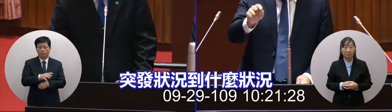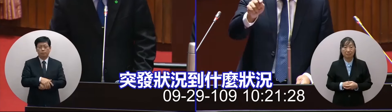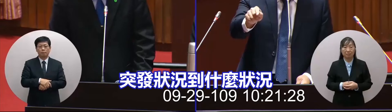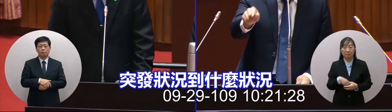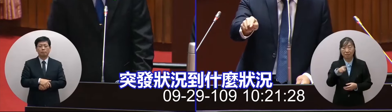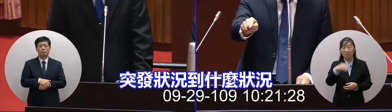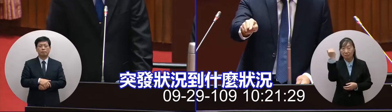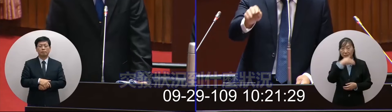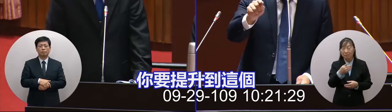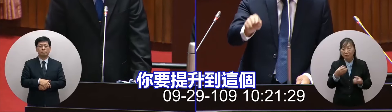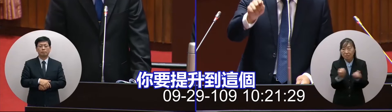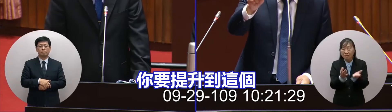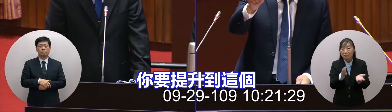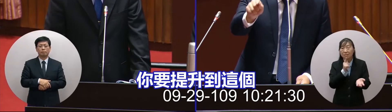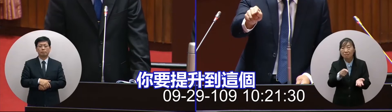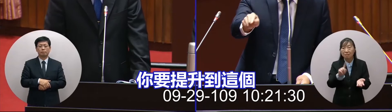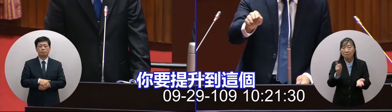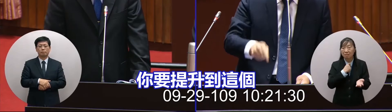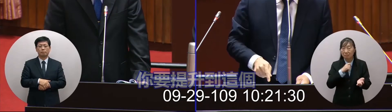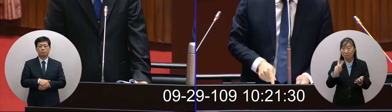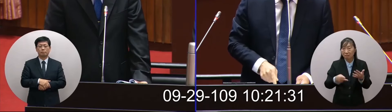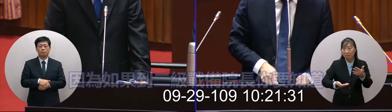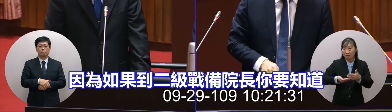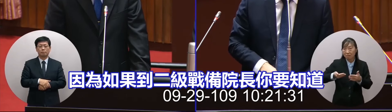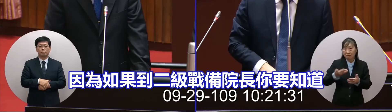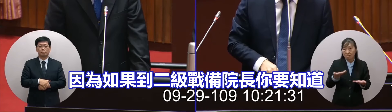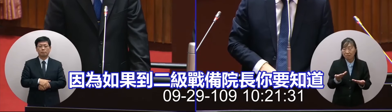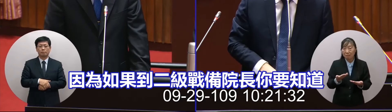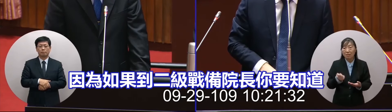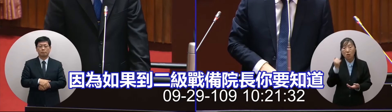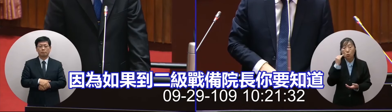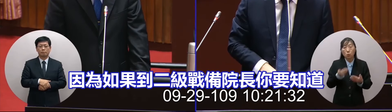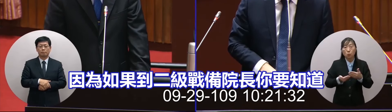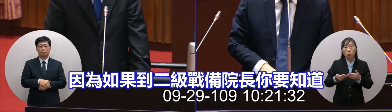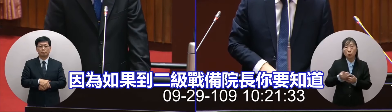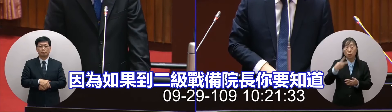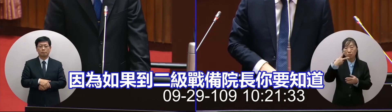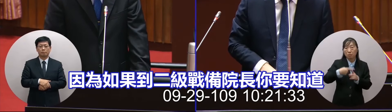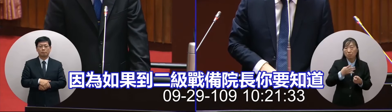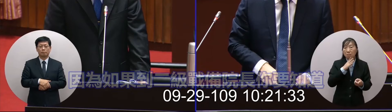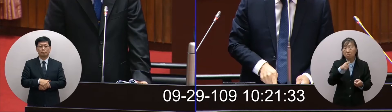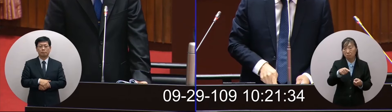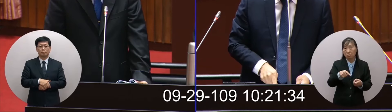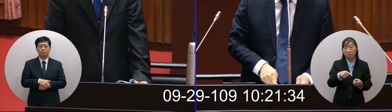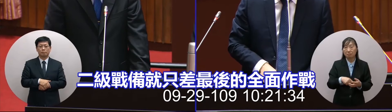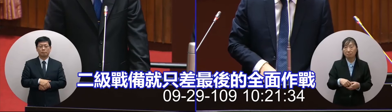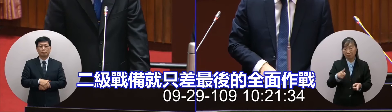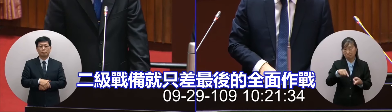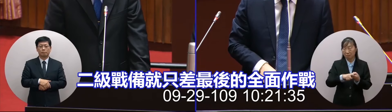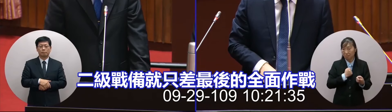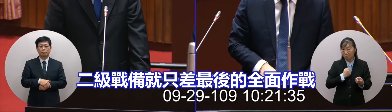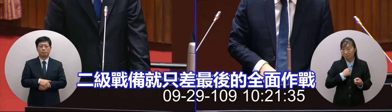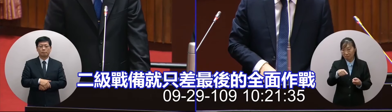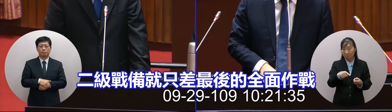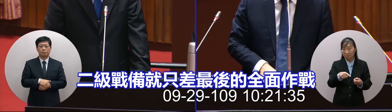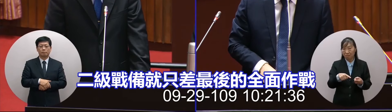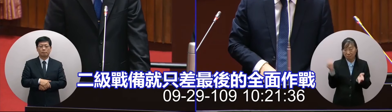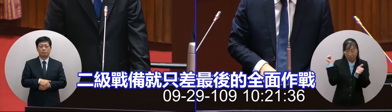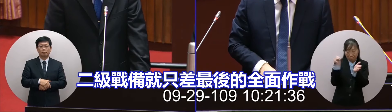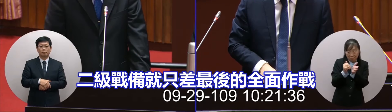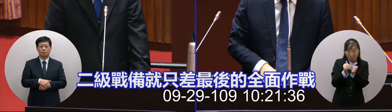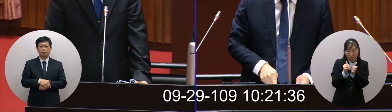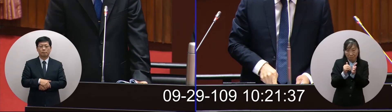发状况到什么状况？你要提升到这个，因为如果到二级战备，院长你要知道啊，二级战备就只差最